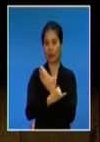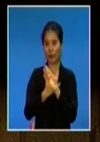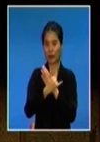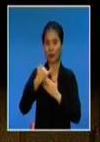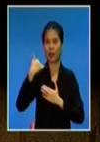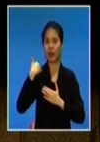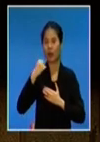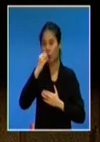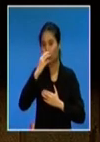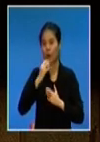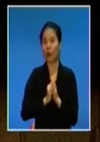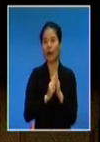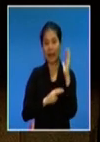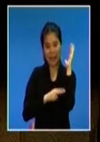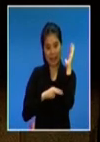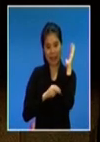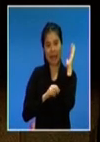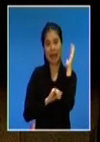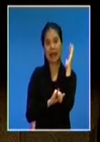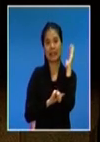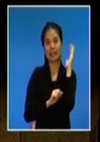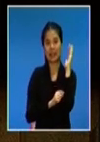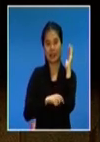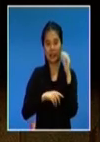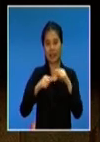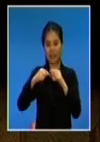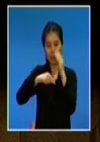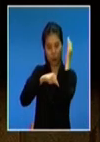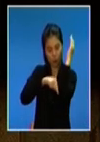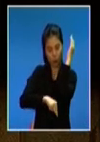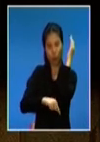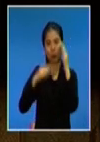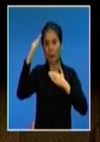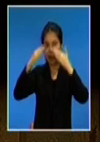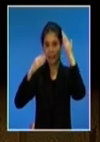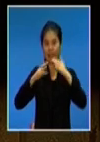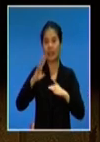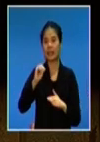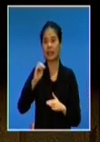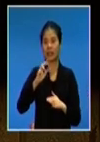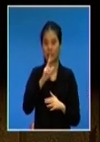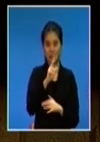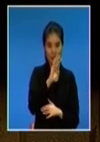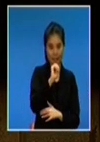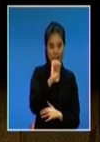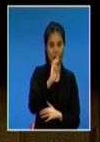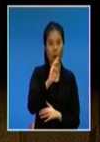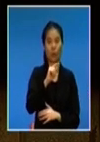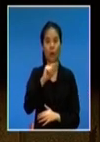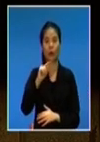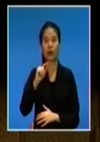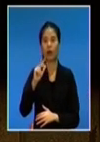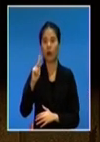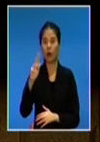นั่งรถจากหาดใหญ่ไปประดังเมซา46กิโลจากประดังเมซาจากสะเดาออ